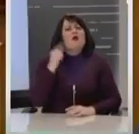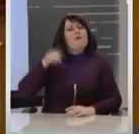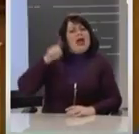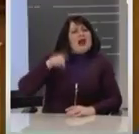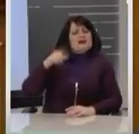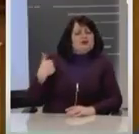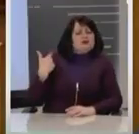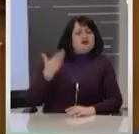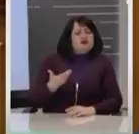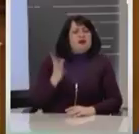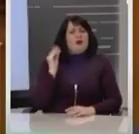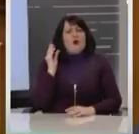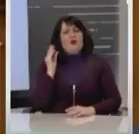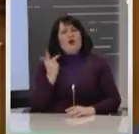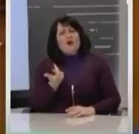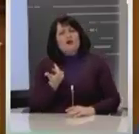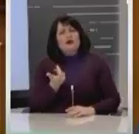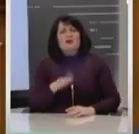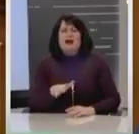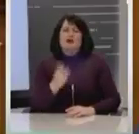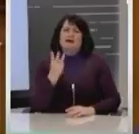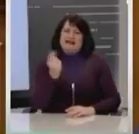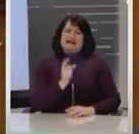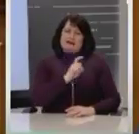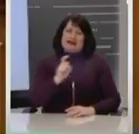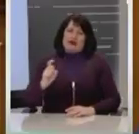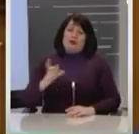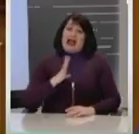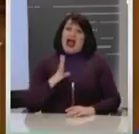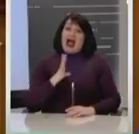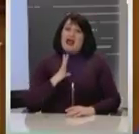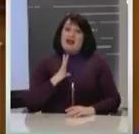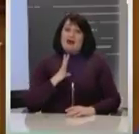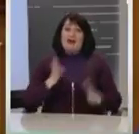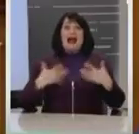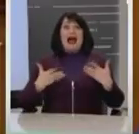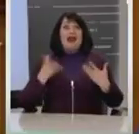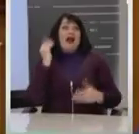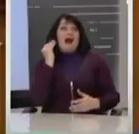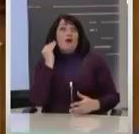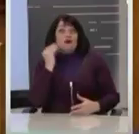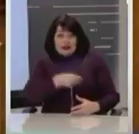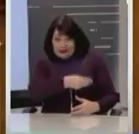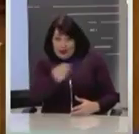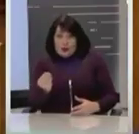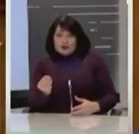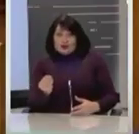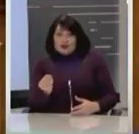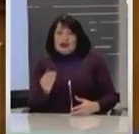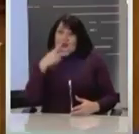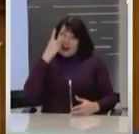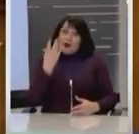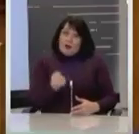μέρες, ότι ενώ περίπου 3,5 εκατομμύρια συμπολίτες μας χάρηκαν στην είδηση ότι είναι